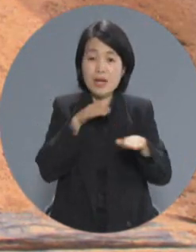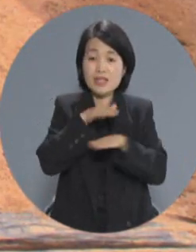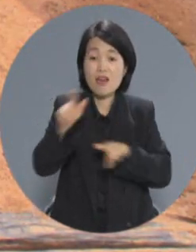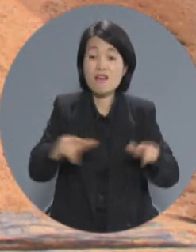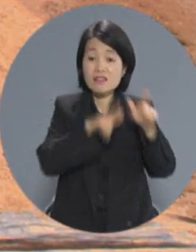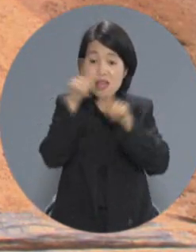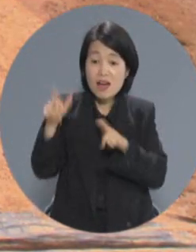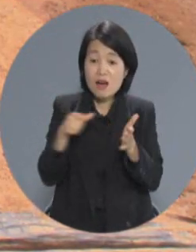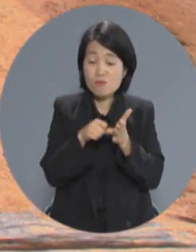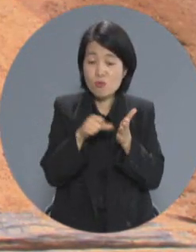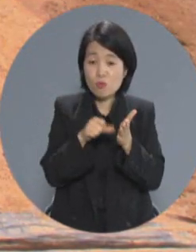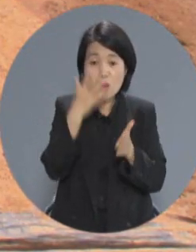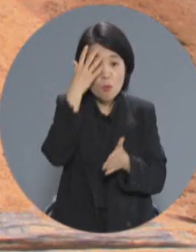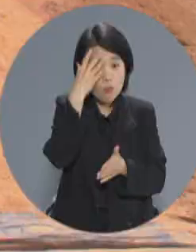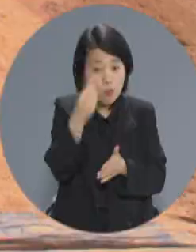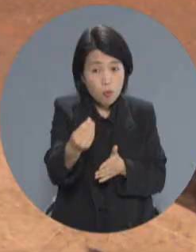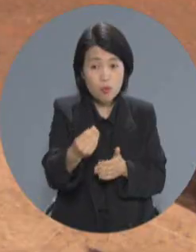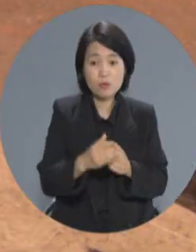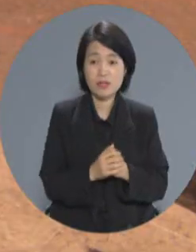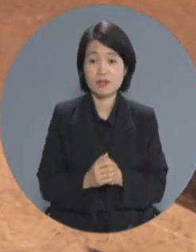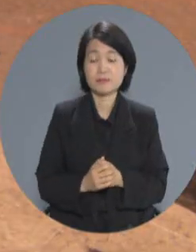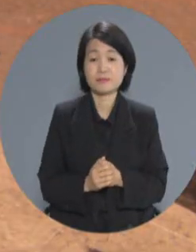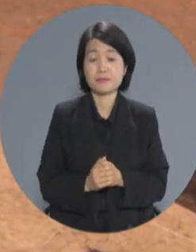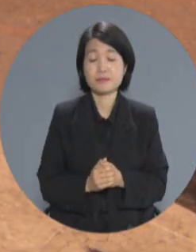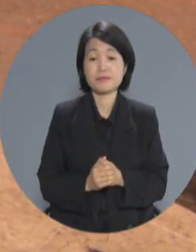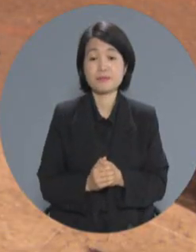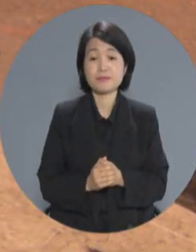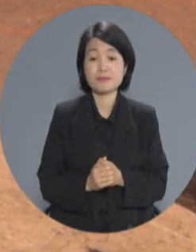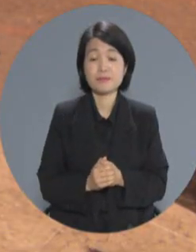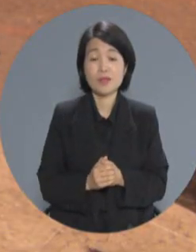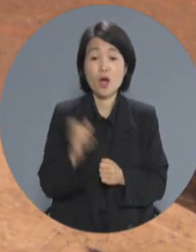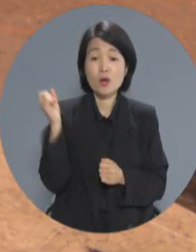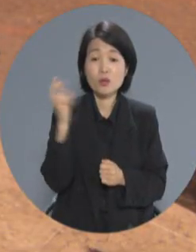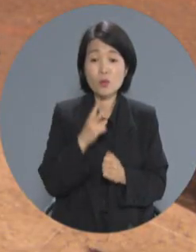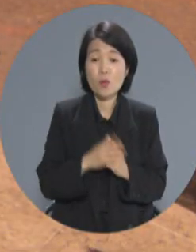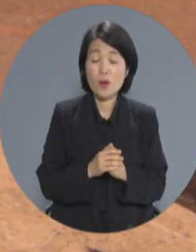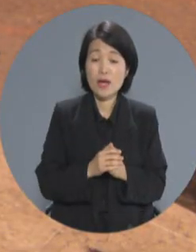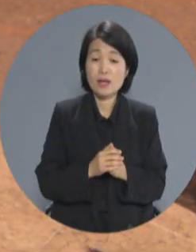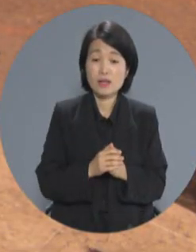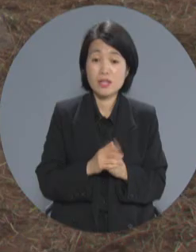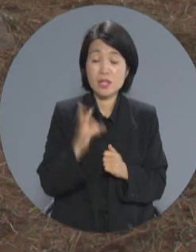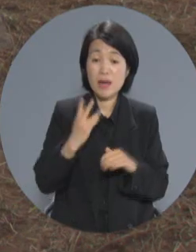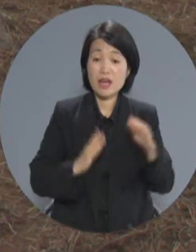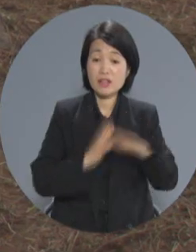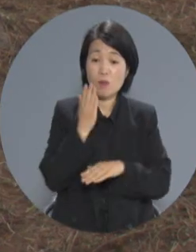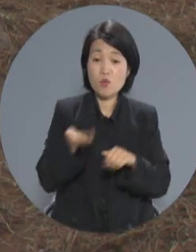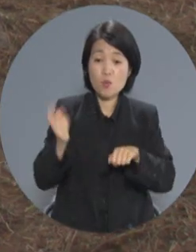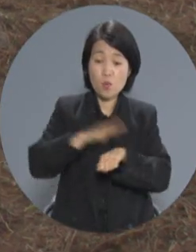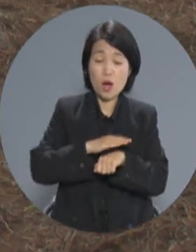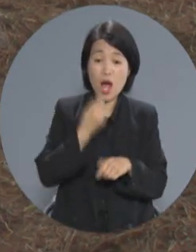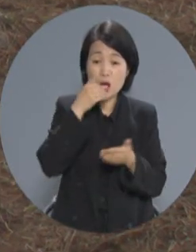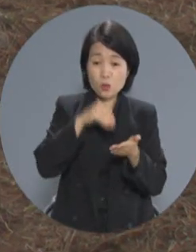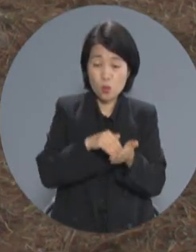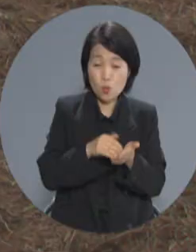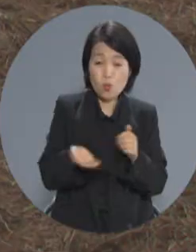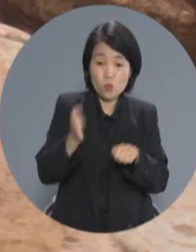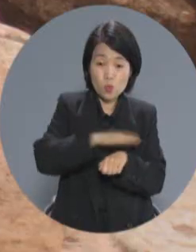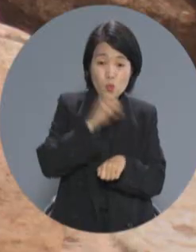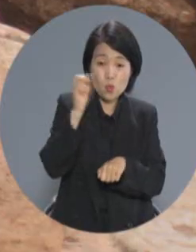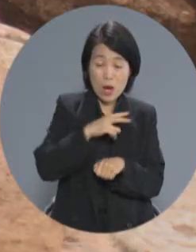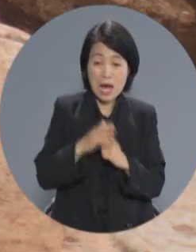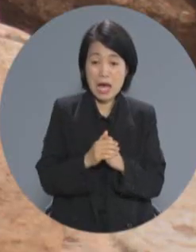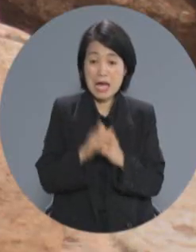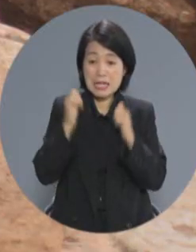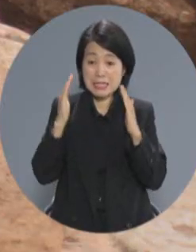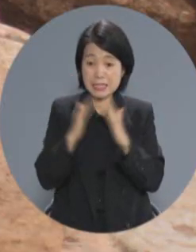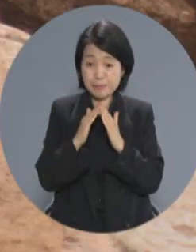생활 유적들이 눈길을 끌고 있습니다. 여기에 200기가 넘는 고분공과 고인돌에서 주거지까지